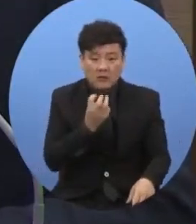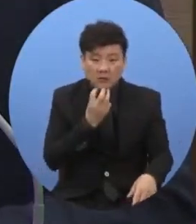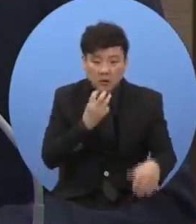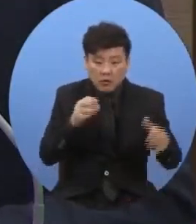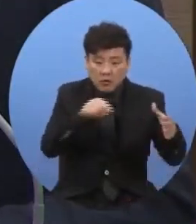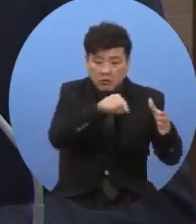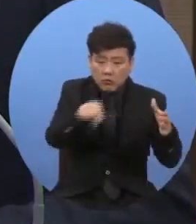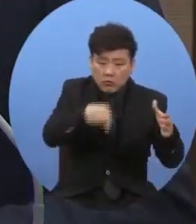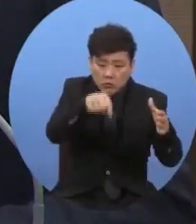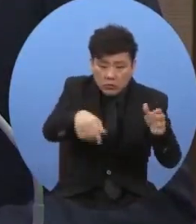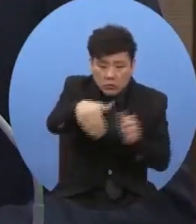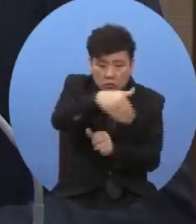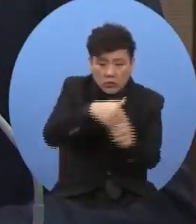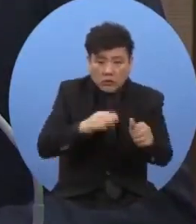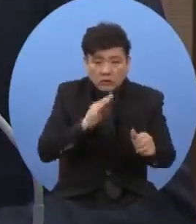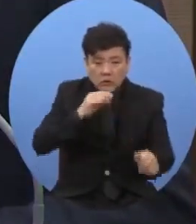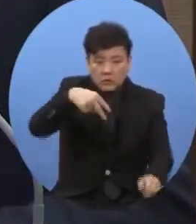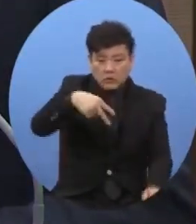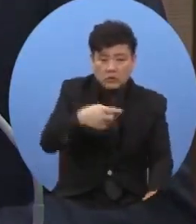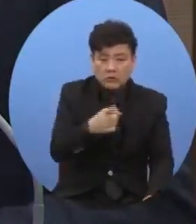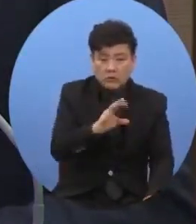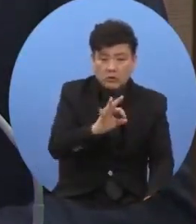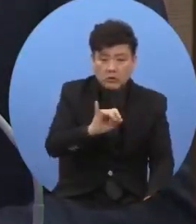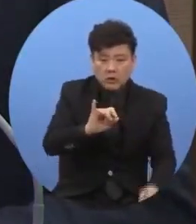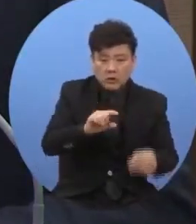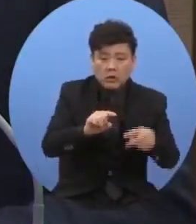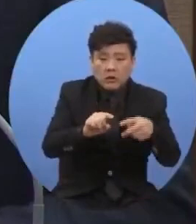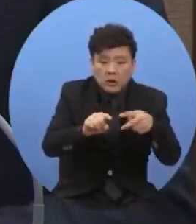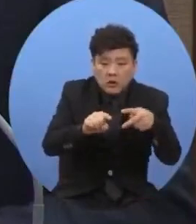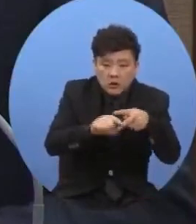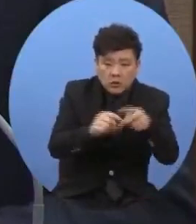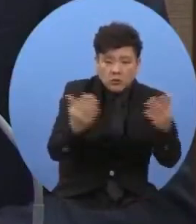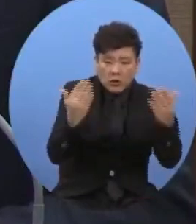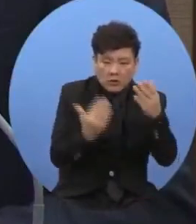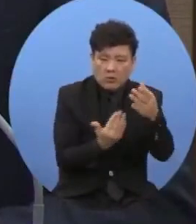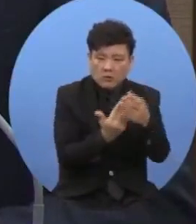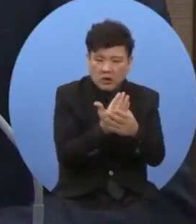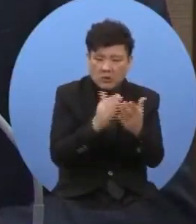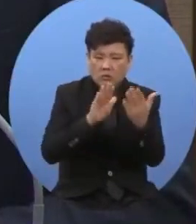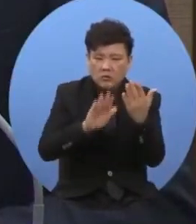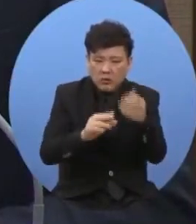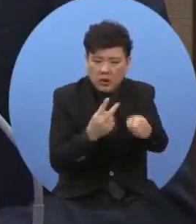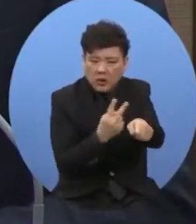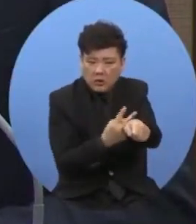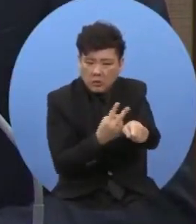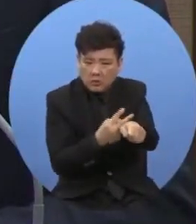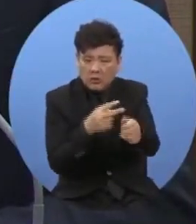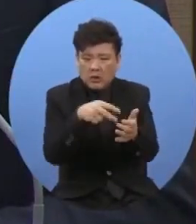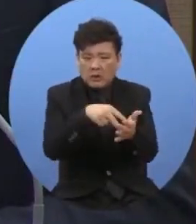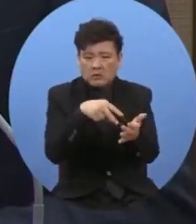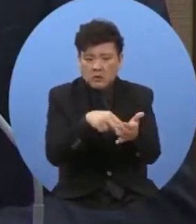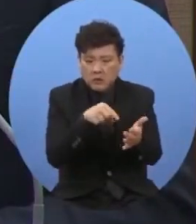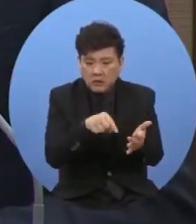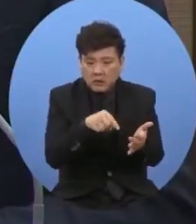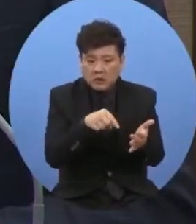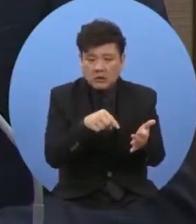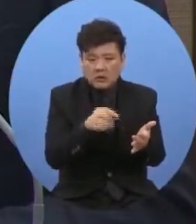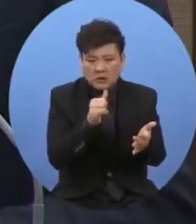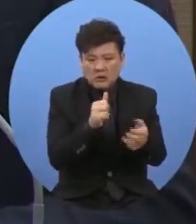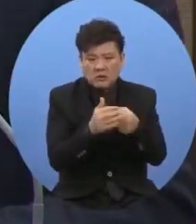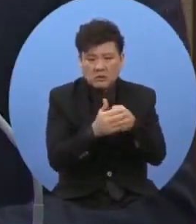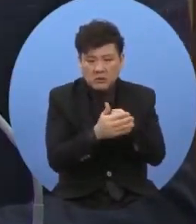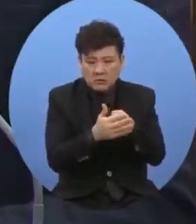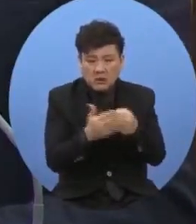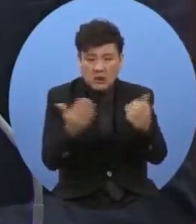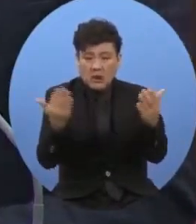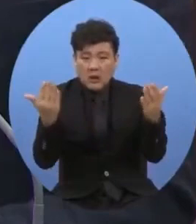이제 이게 사실은 서희초 사건 이후에 여러 가지 그 교사들의 민감성이 높아지셔가지고 학교에서 또